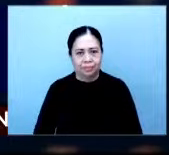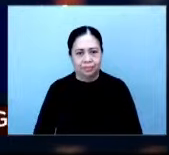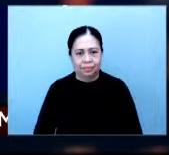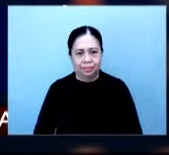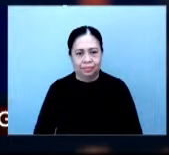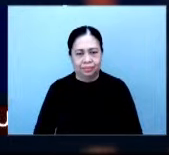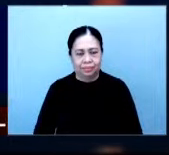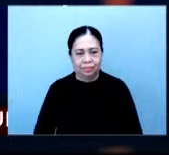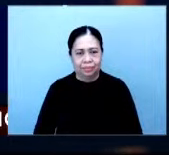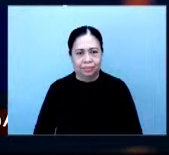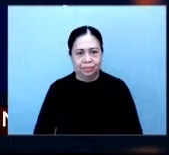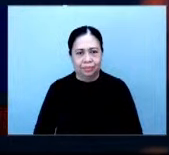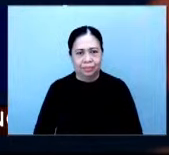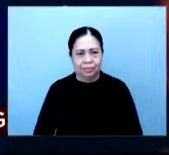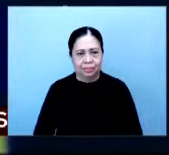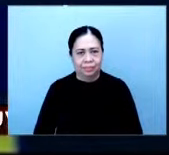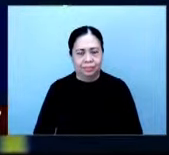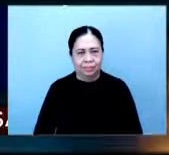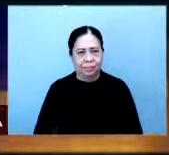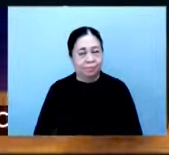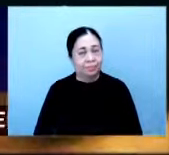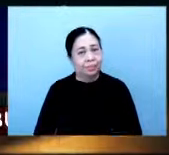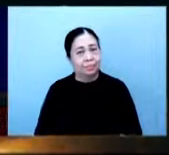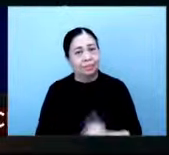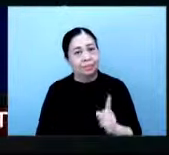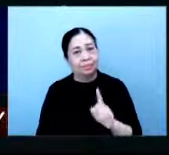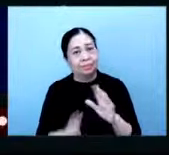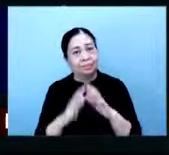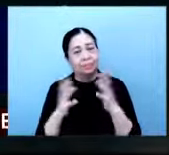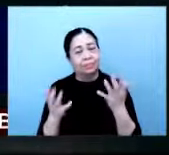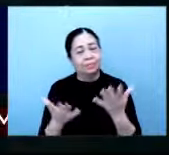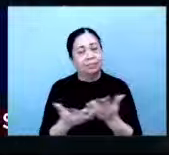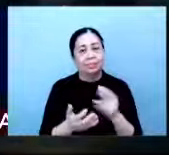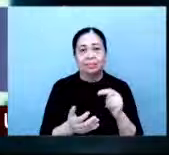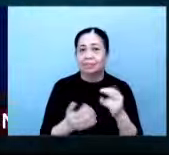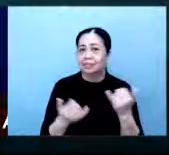What the world